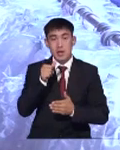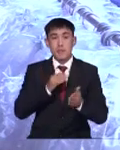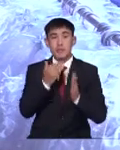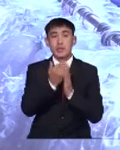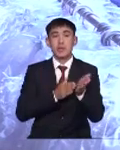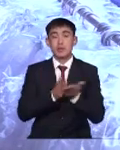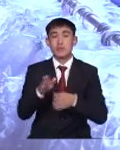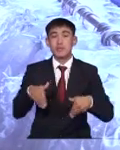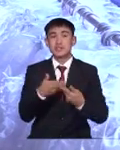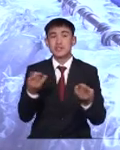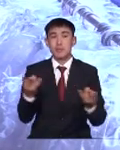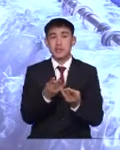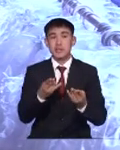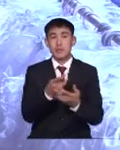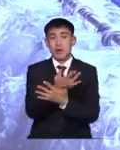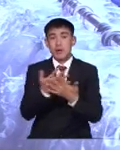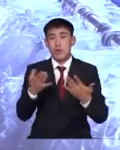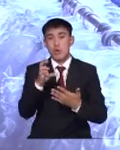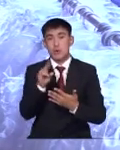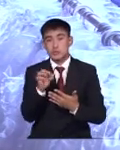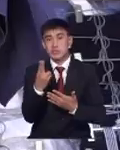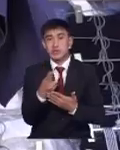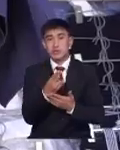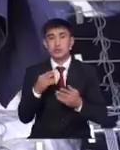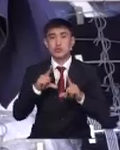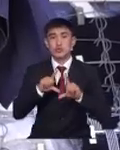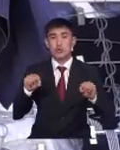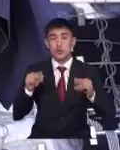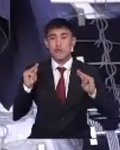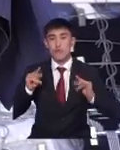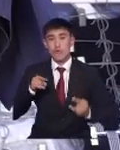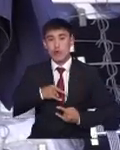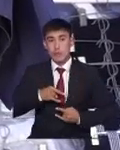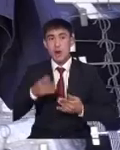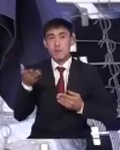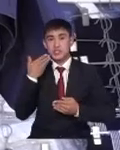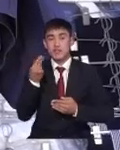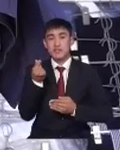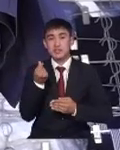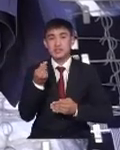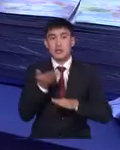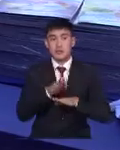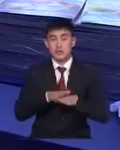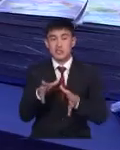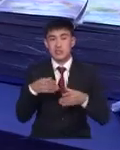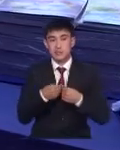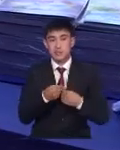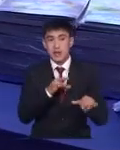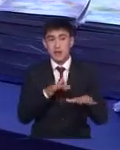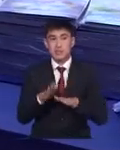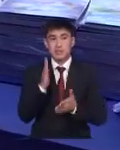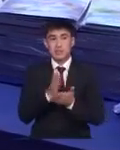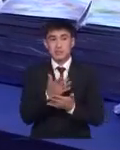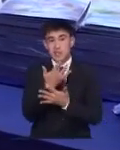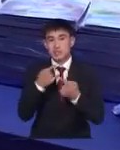направлена на предоставление необходимых канцелярских принадлежностей и школьной формы, что позволяет облегчить финансовую нагрузку на семьи. В рамках акции